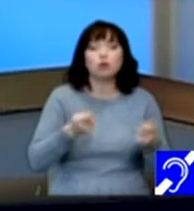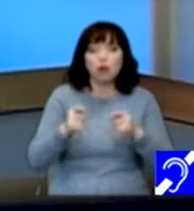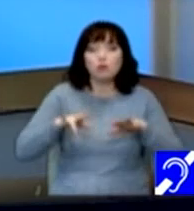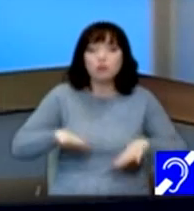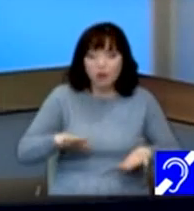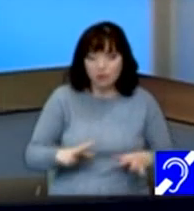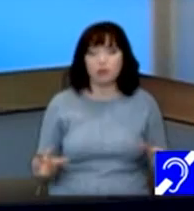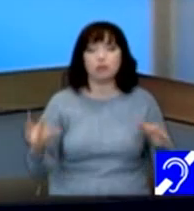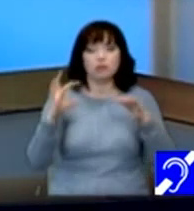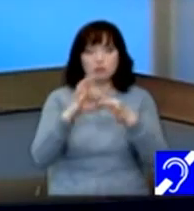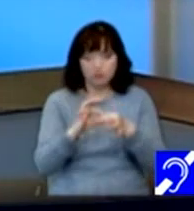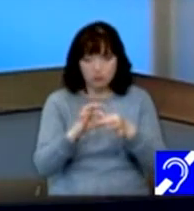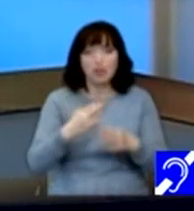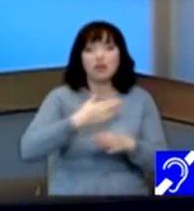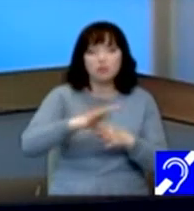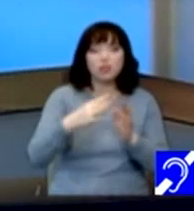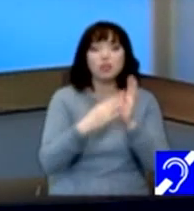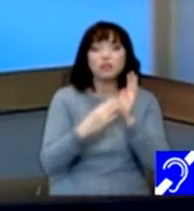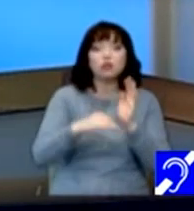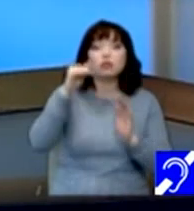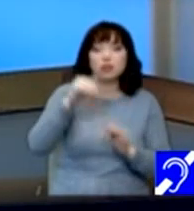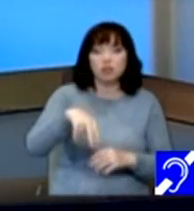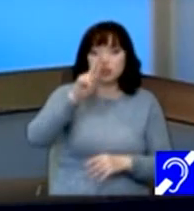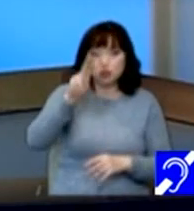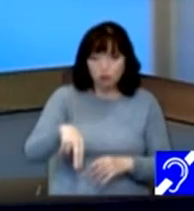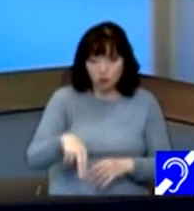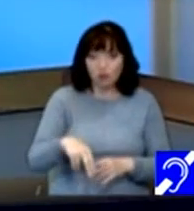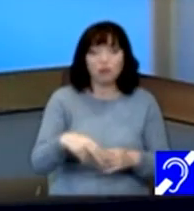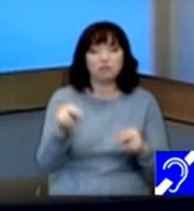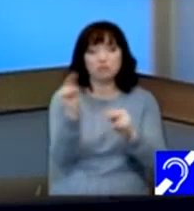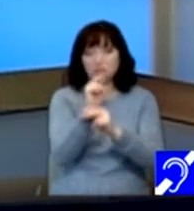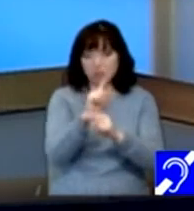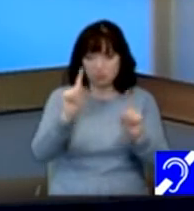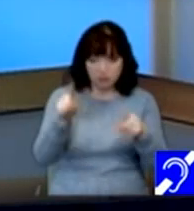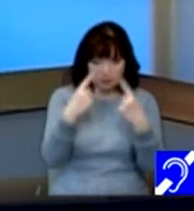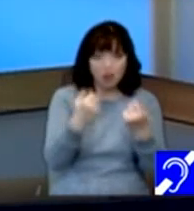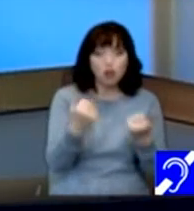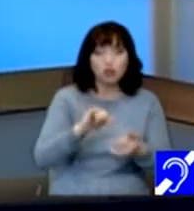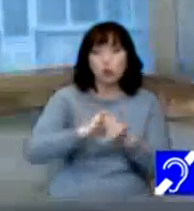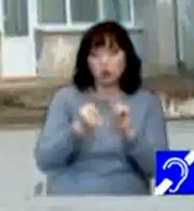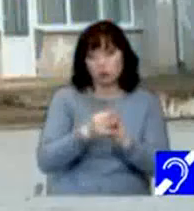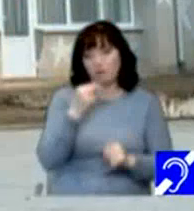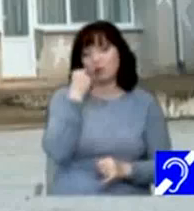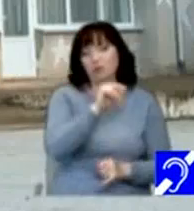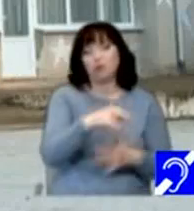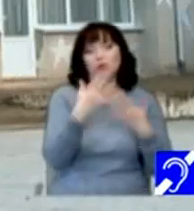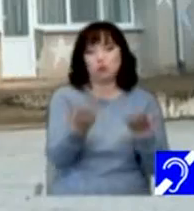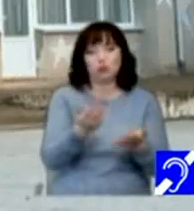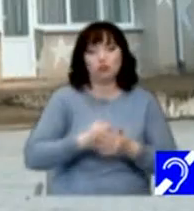locale au alocat $90.000, iar acum copiii se bucură de condiții mult mai bune.